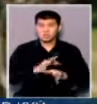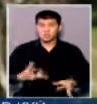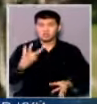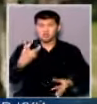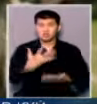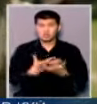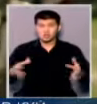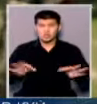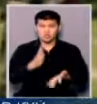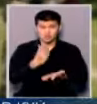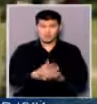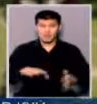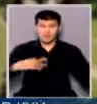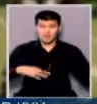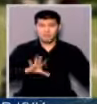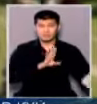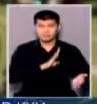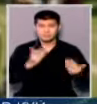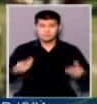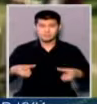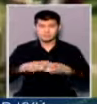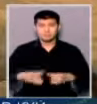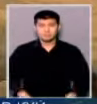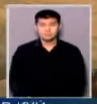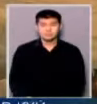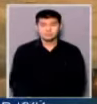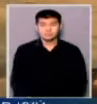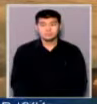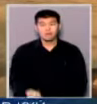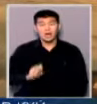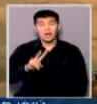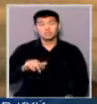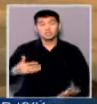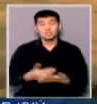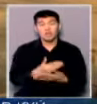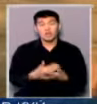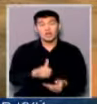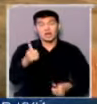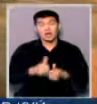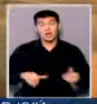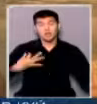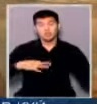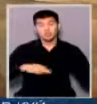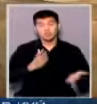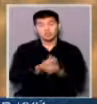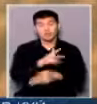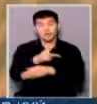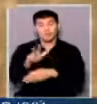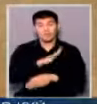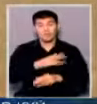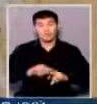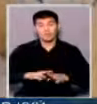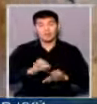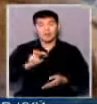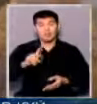300-деген репертуарымызда, оркестрмен екеуінде репертуары бар. Ақжелең хабары аудандағы жеке күй орындаушыларында таспаға жазды. Күйші